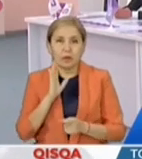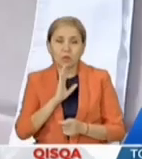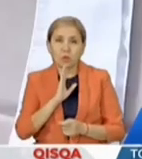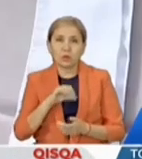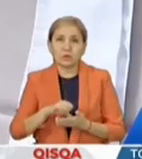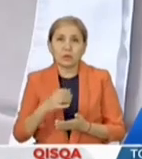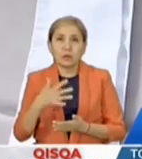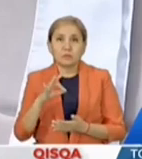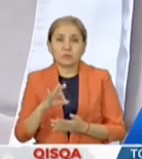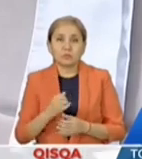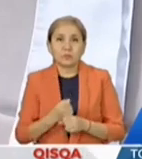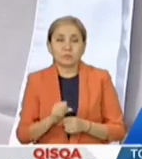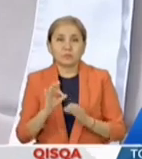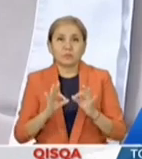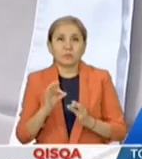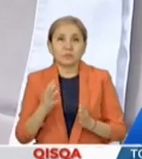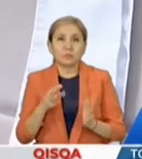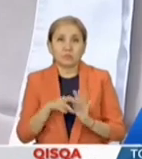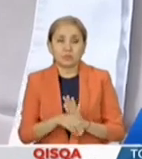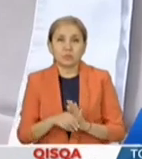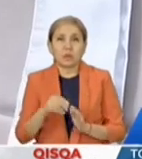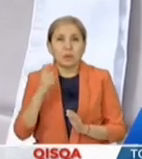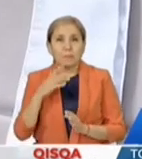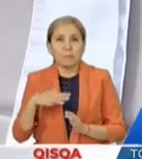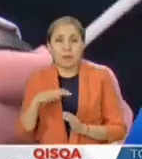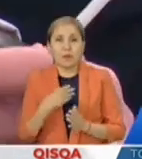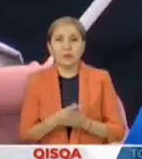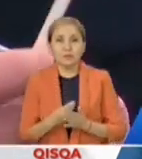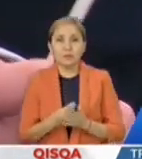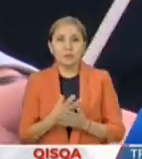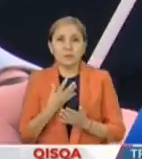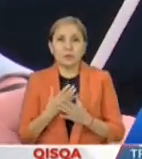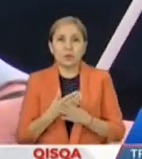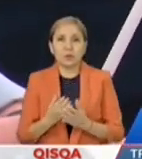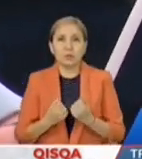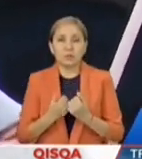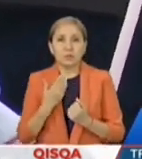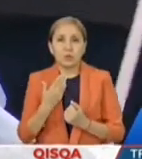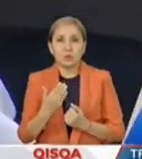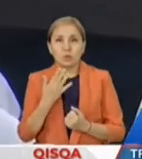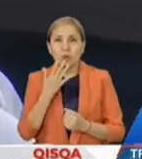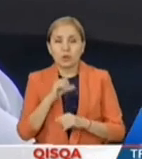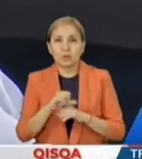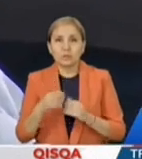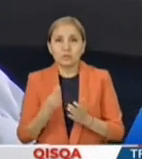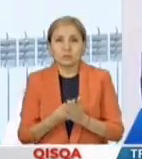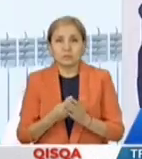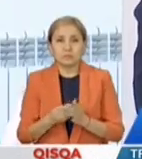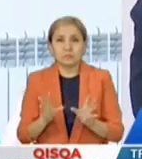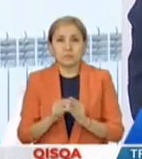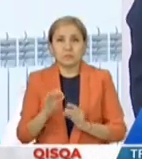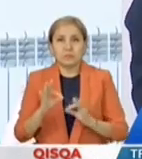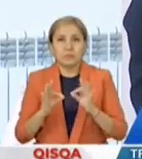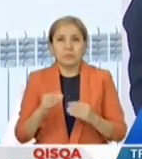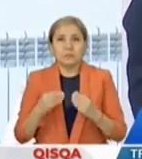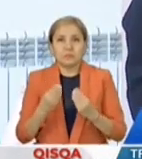ulushini 50%lik majburiy kvotasini joriy etish, mahalliy investorlarni qo'llab-quvvatlash, shu jumladan ularga xorijiy investorlar bilan bir xil imtiyozlar